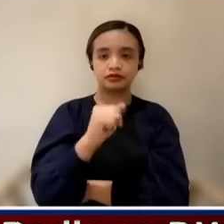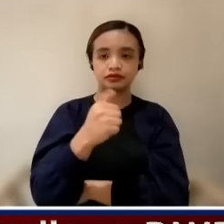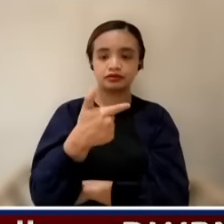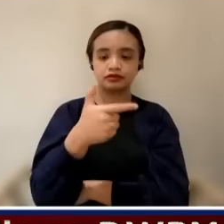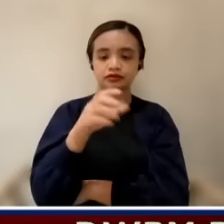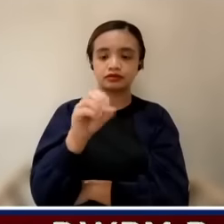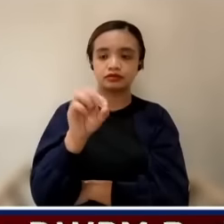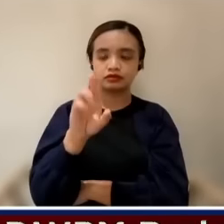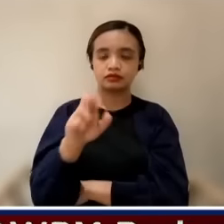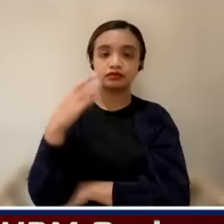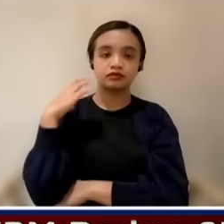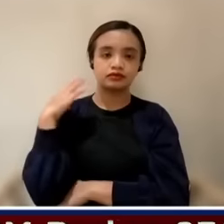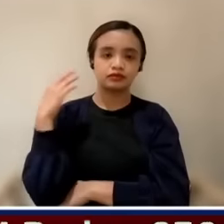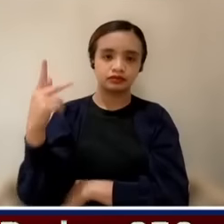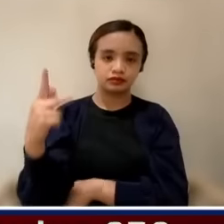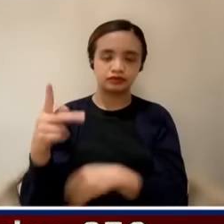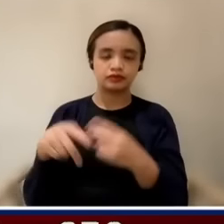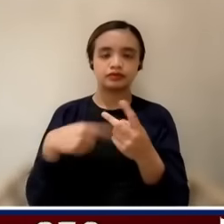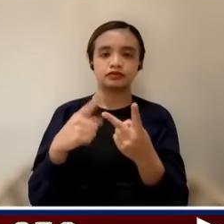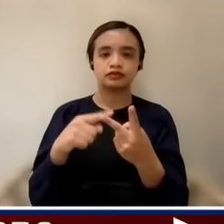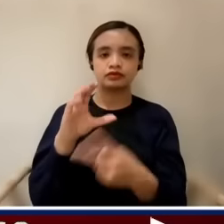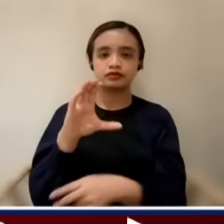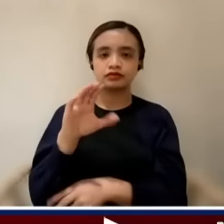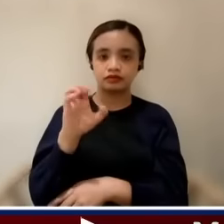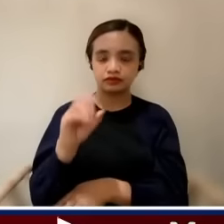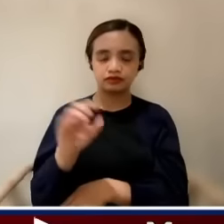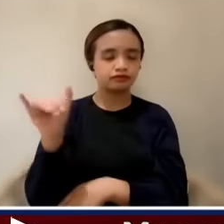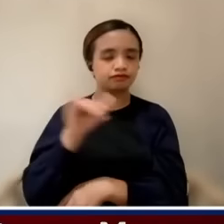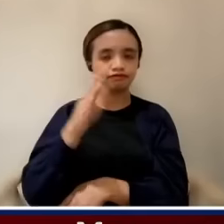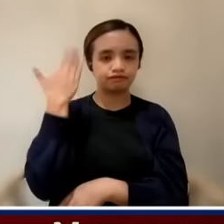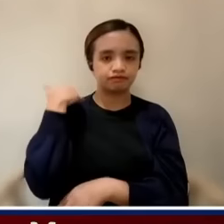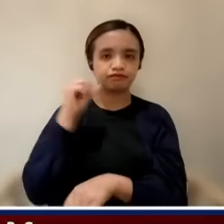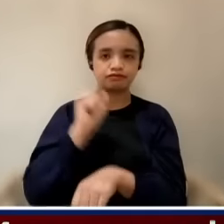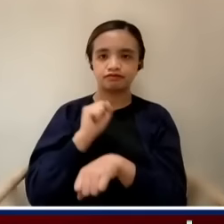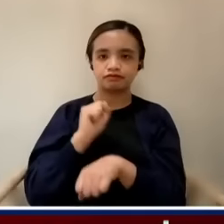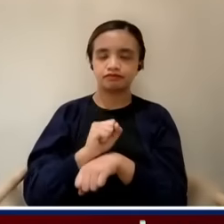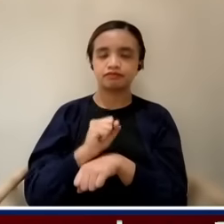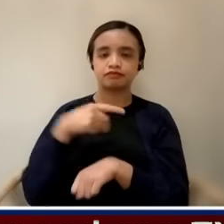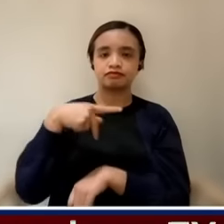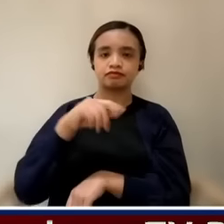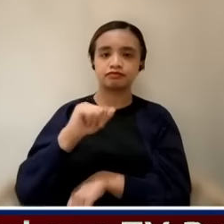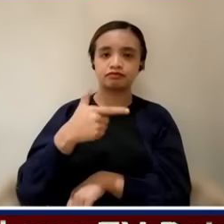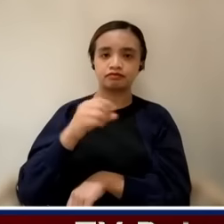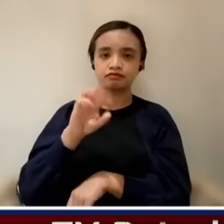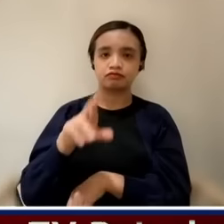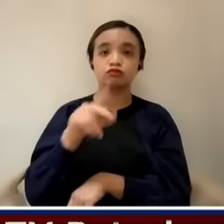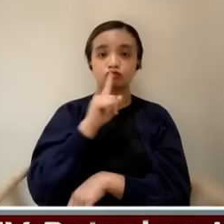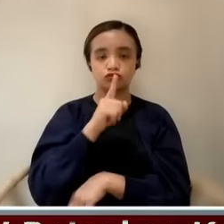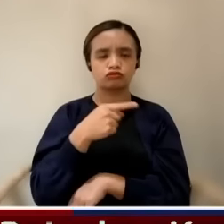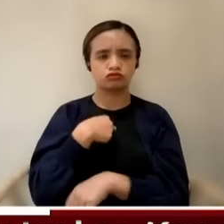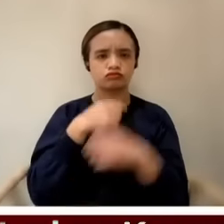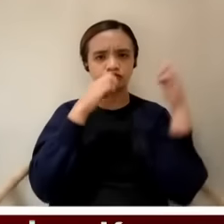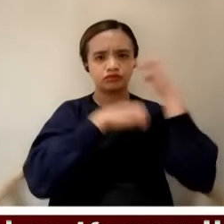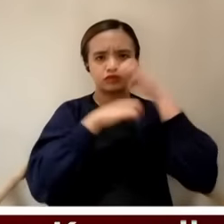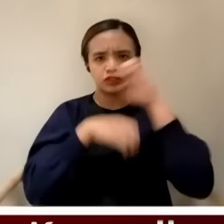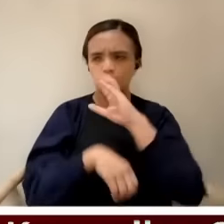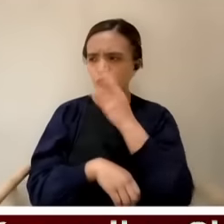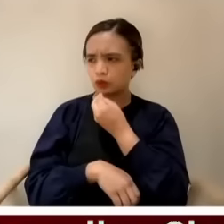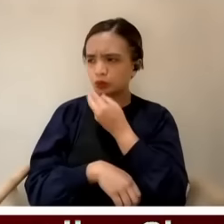CEO Alejandro Tenco at mga dating opisyal ng PAGCOR. I fully expect him to reveal sino yung sinasabi niyang